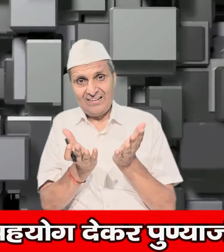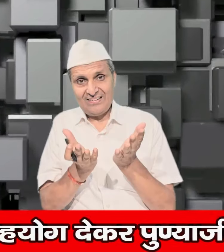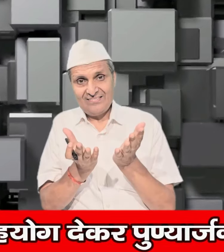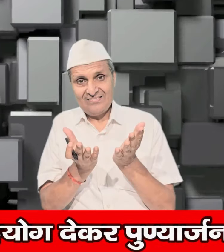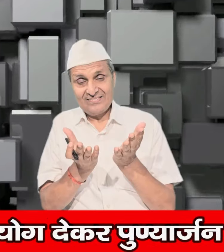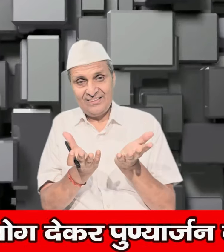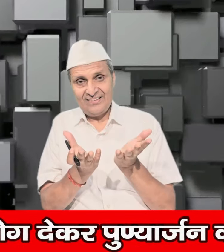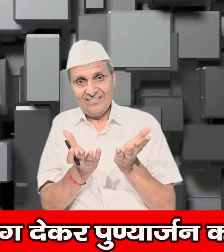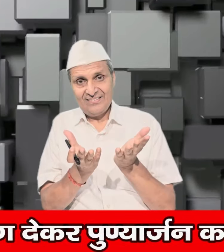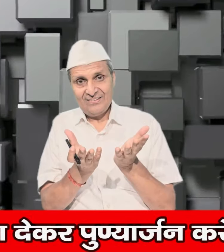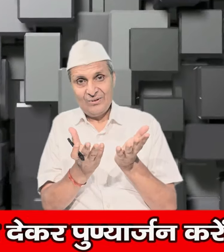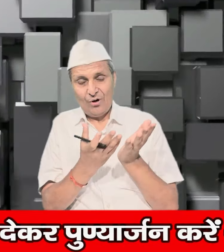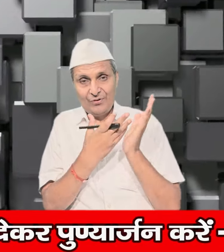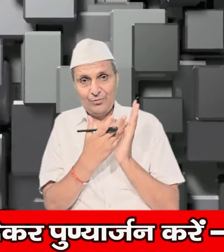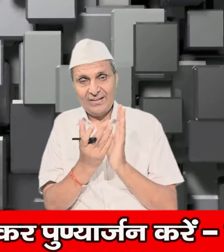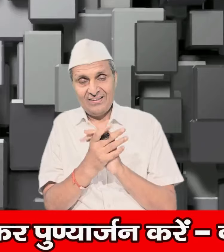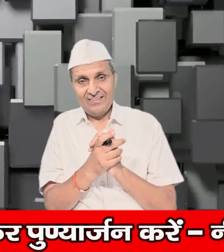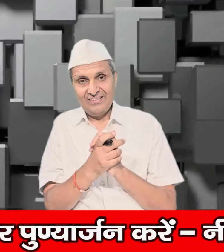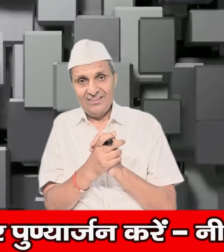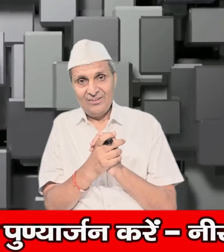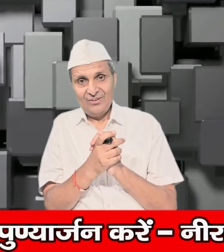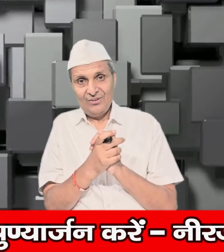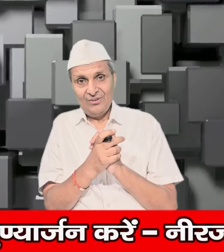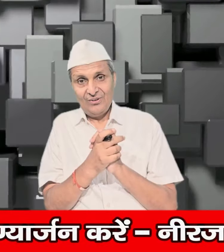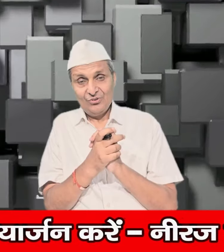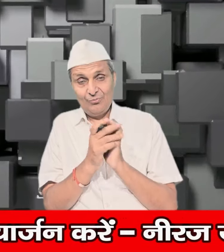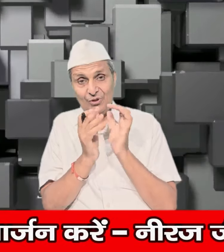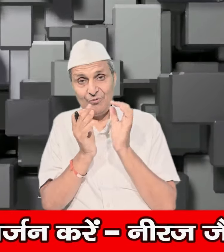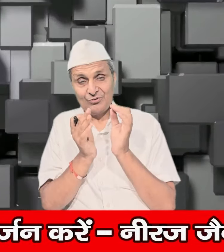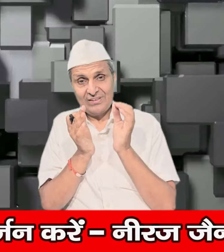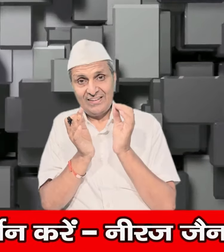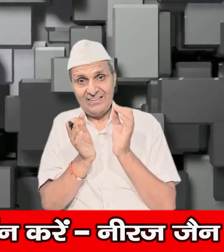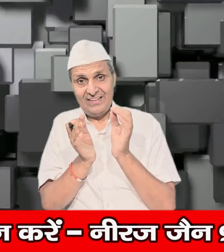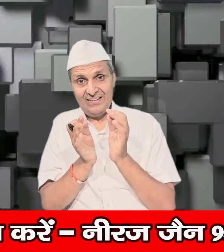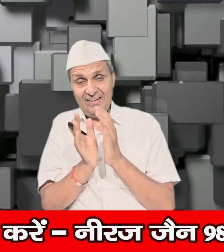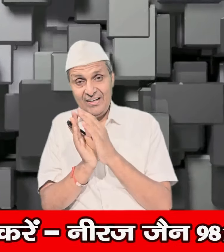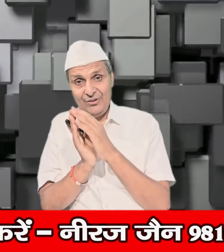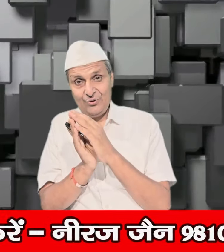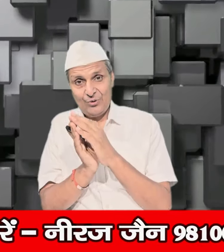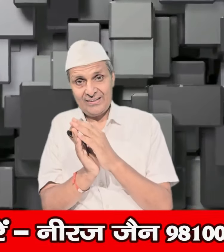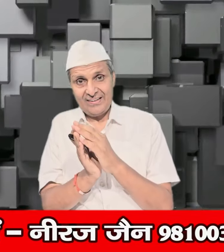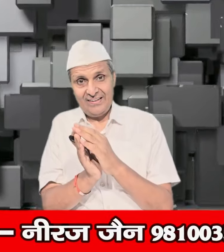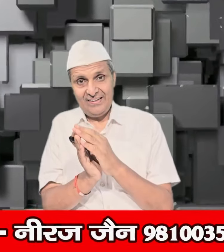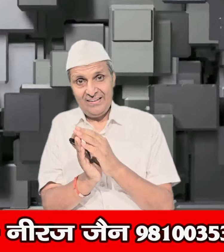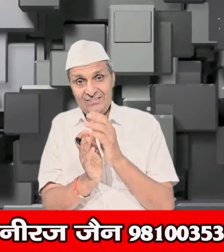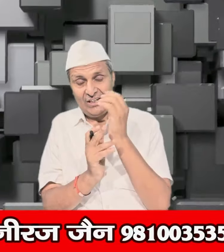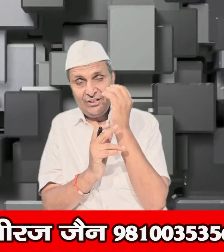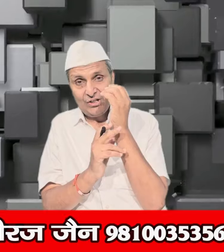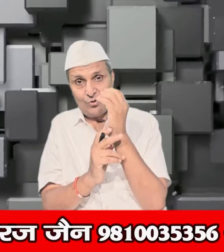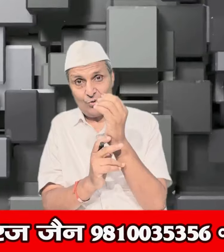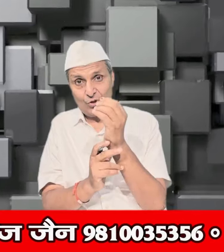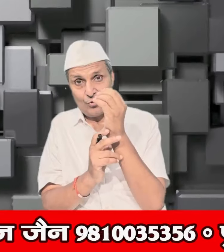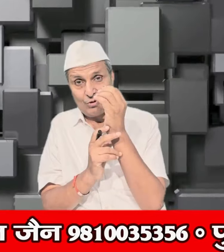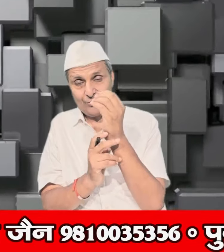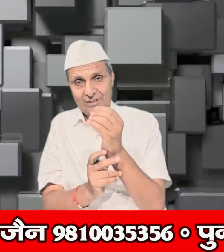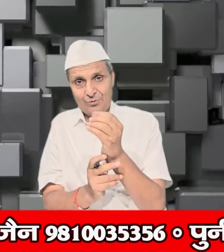स्वाहा, जी हाँ, और फिर दोबारा करें तो मुनिपुंग सुधार जी कहते हैं इनको हटाना ही, चाहे